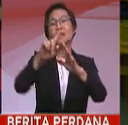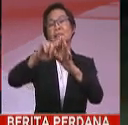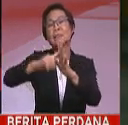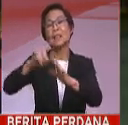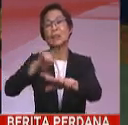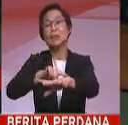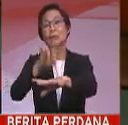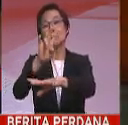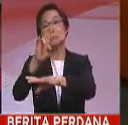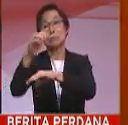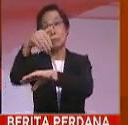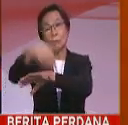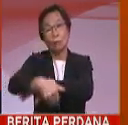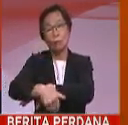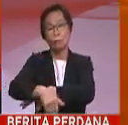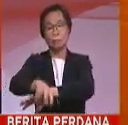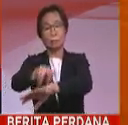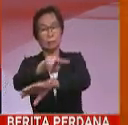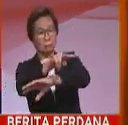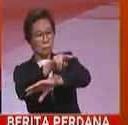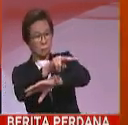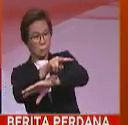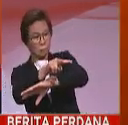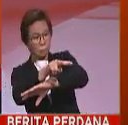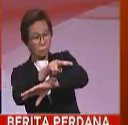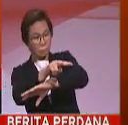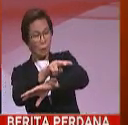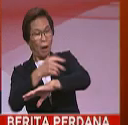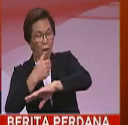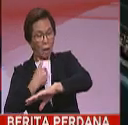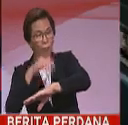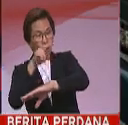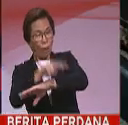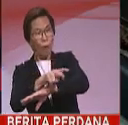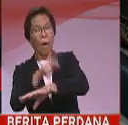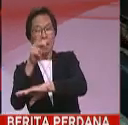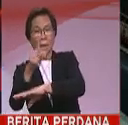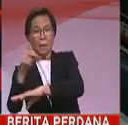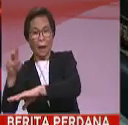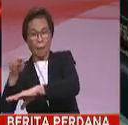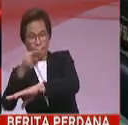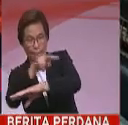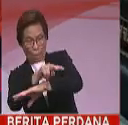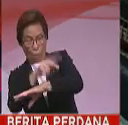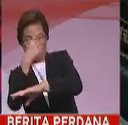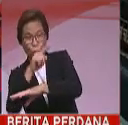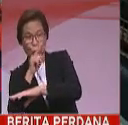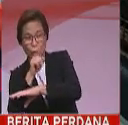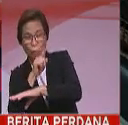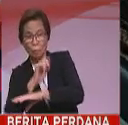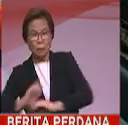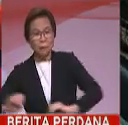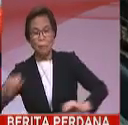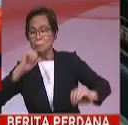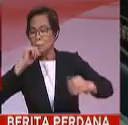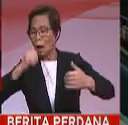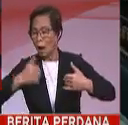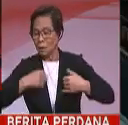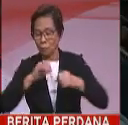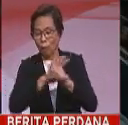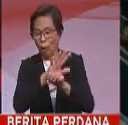dan operasi pemantauan juga dilaksanakan oleh Kementerian Kesihatan Malaysia bagi memastikan tiada sebarang